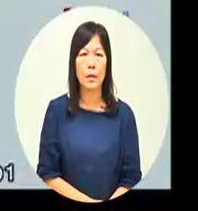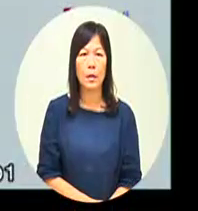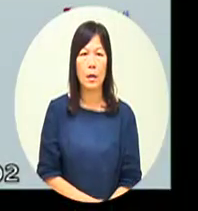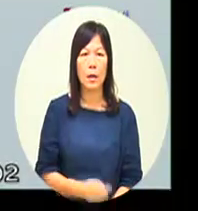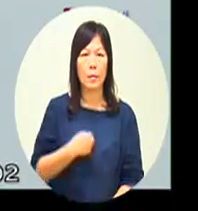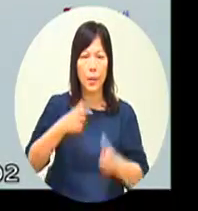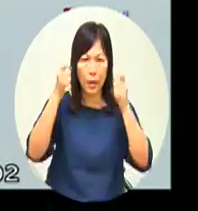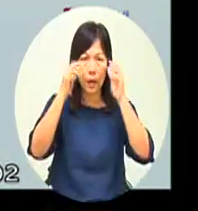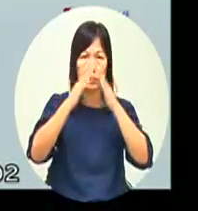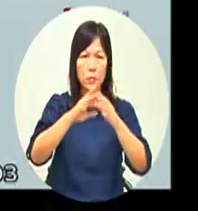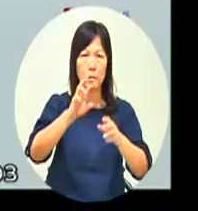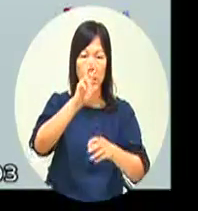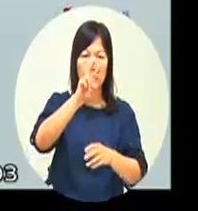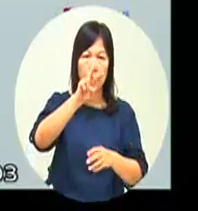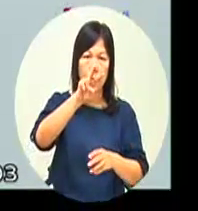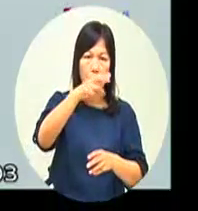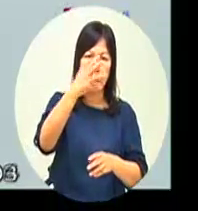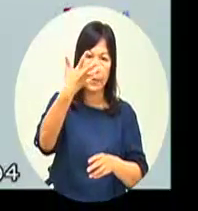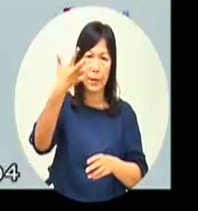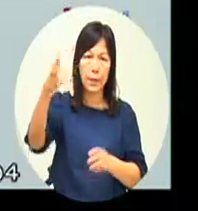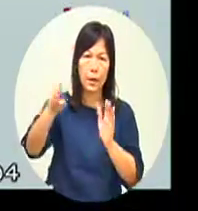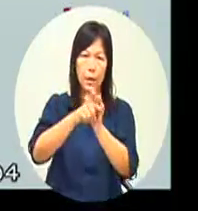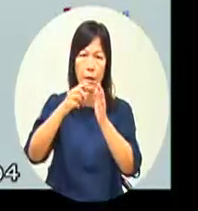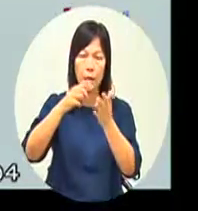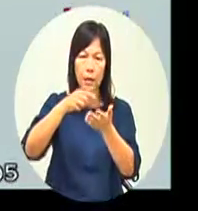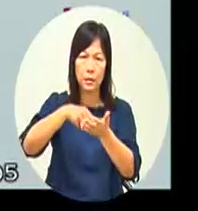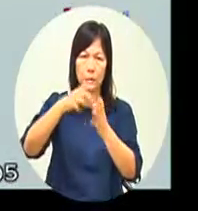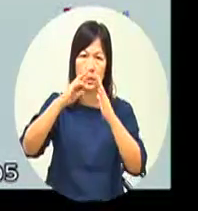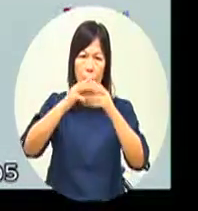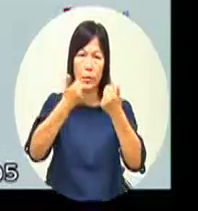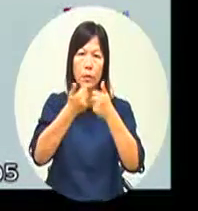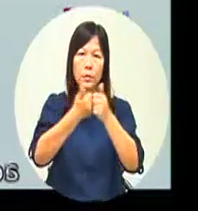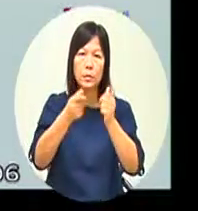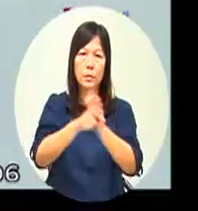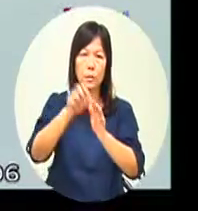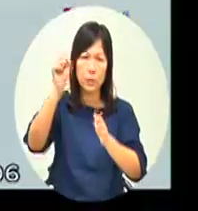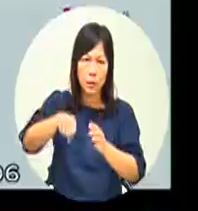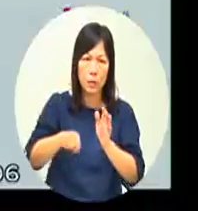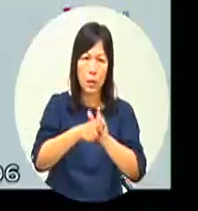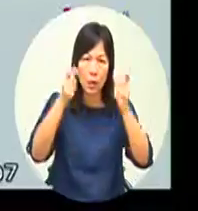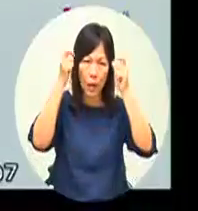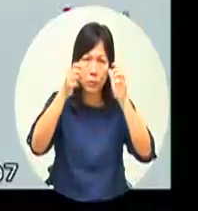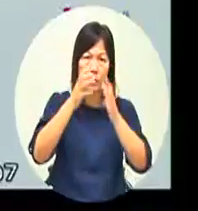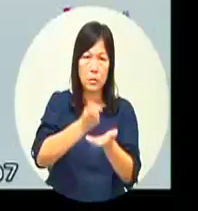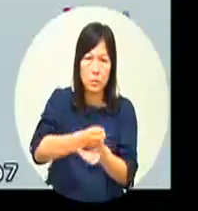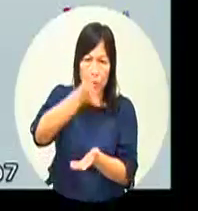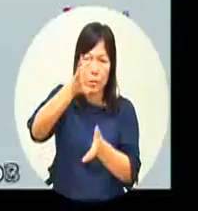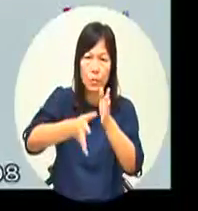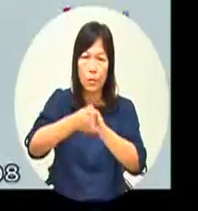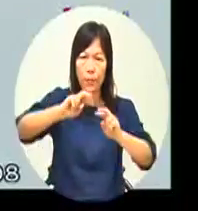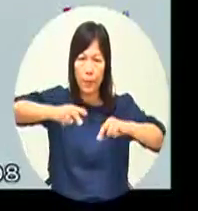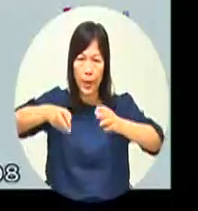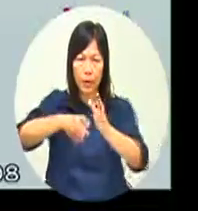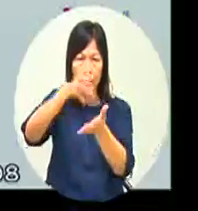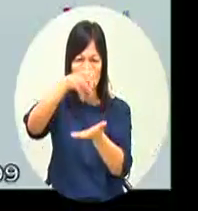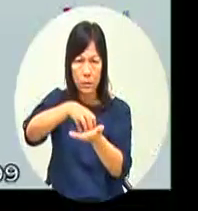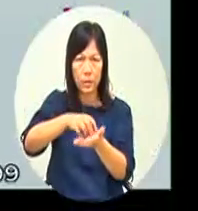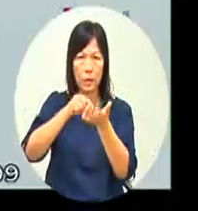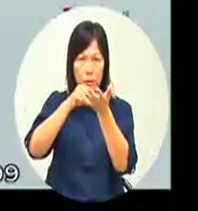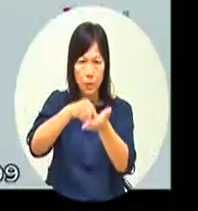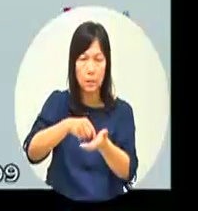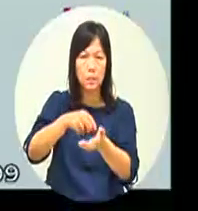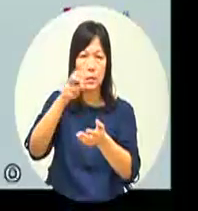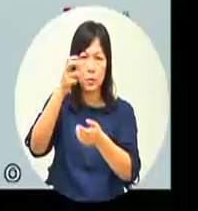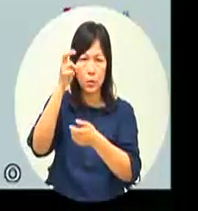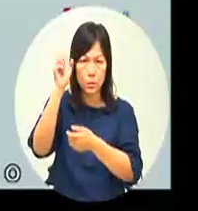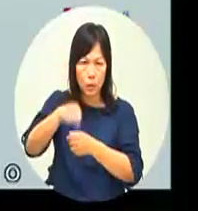送经本府第288次市政会议审议通过之高雄市建筑物变更使用执照申请